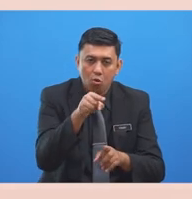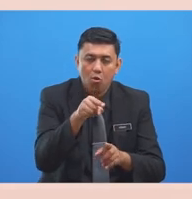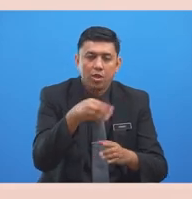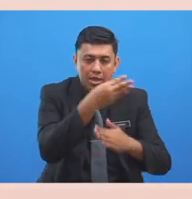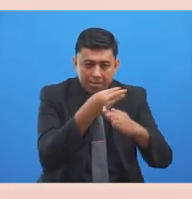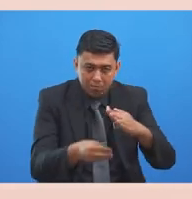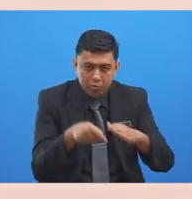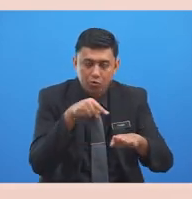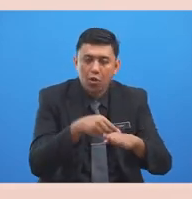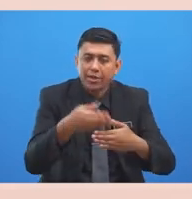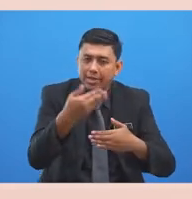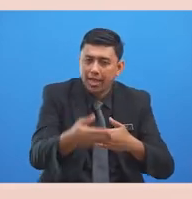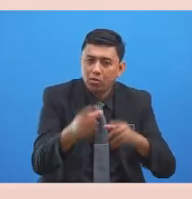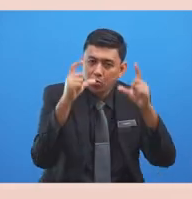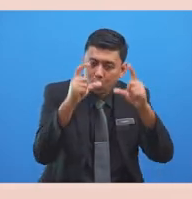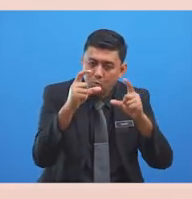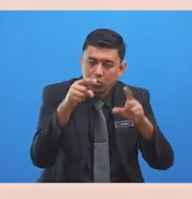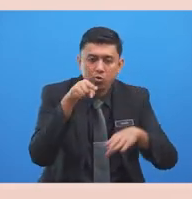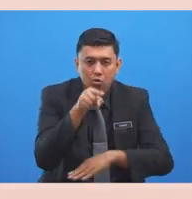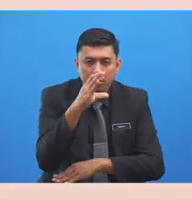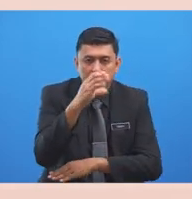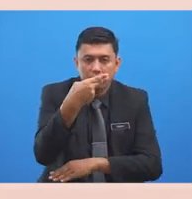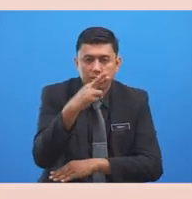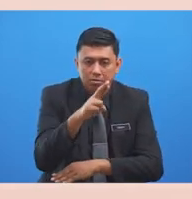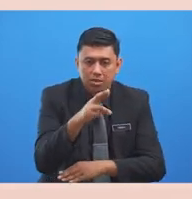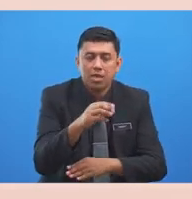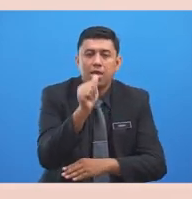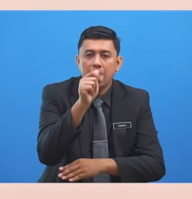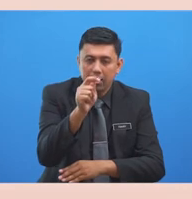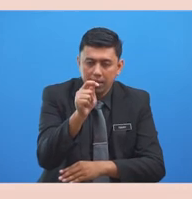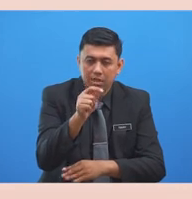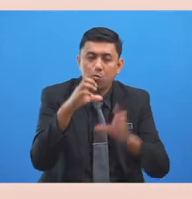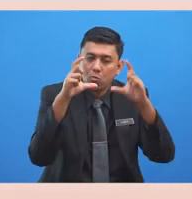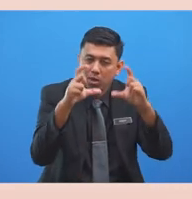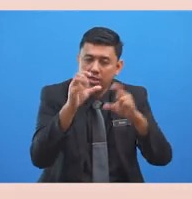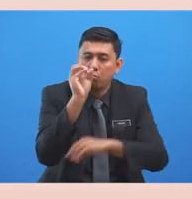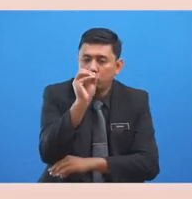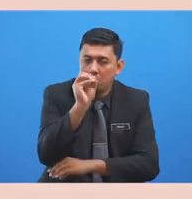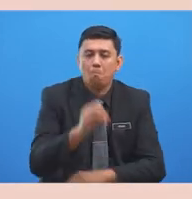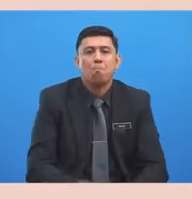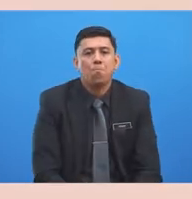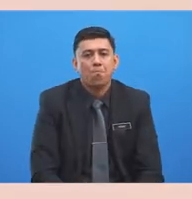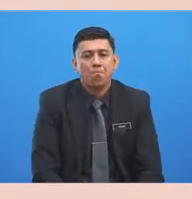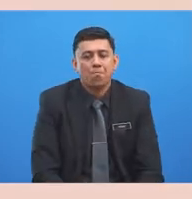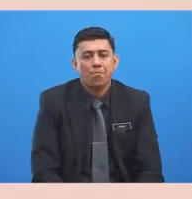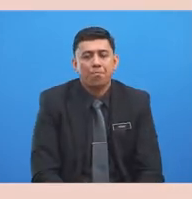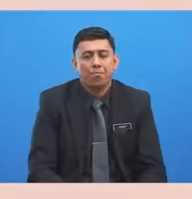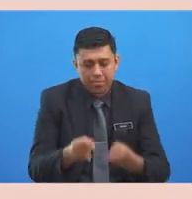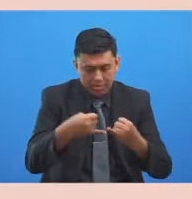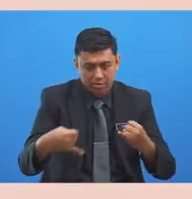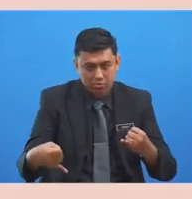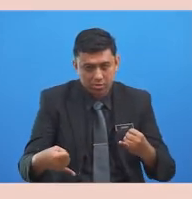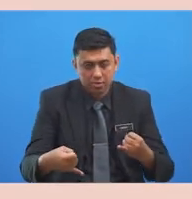input.next kurungan dot char at kurungan sifar. Jenis